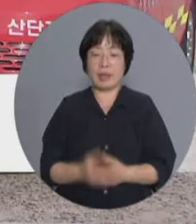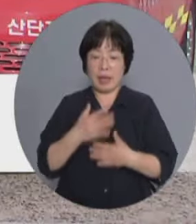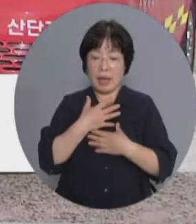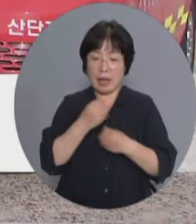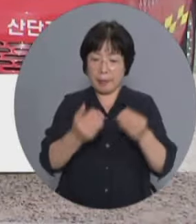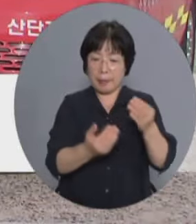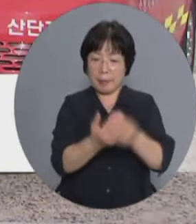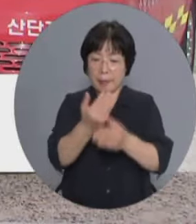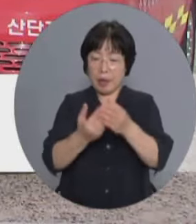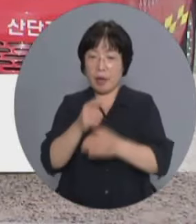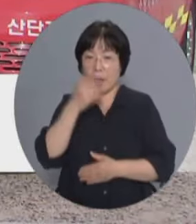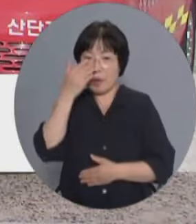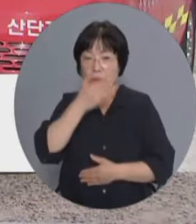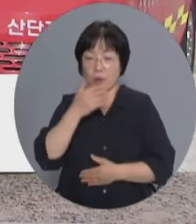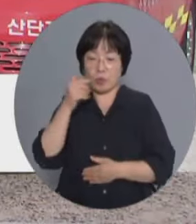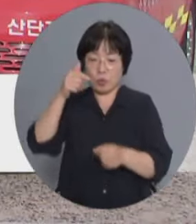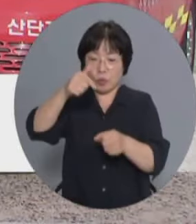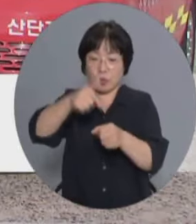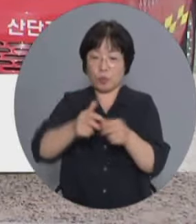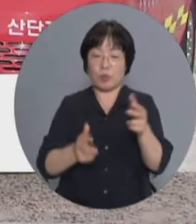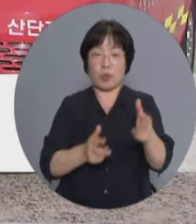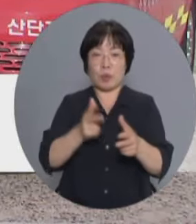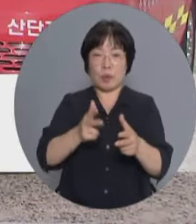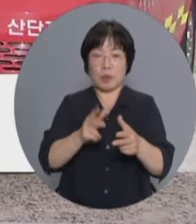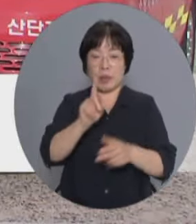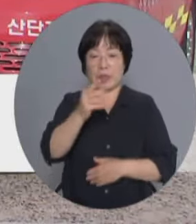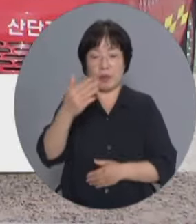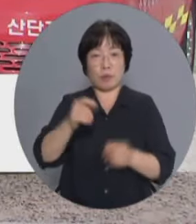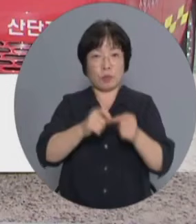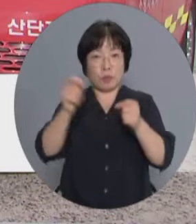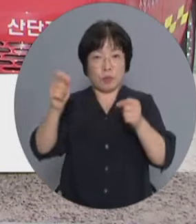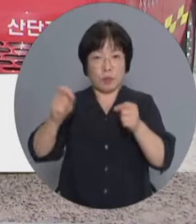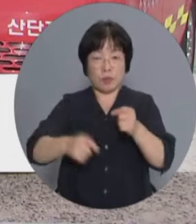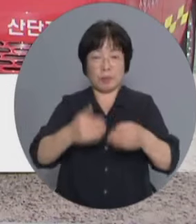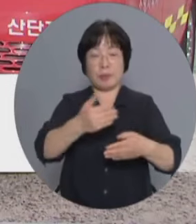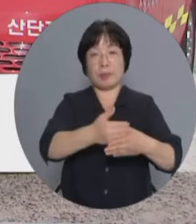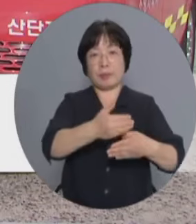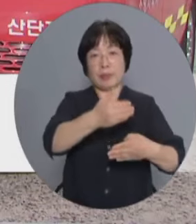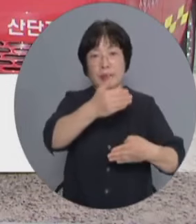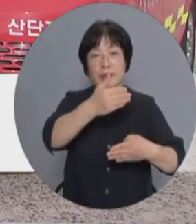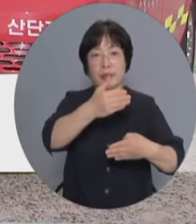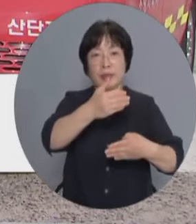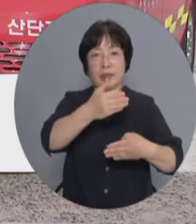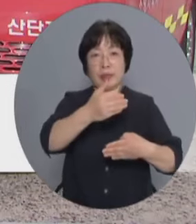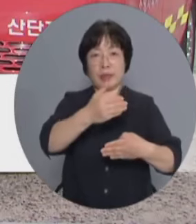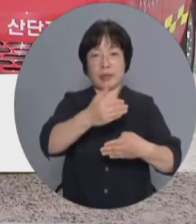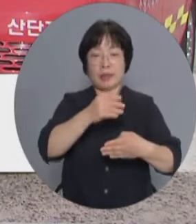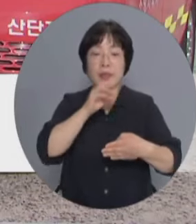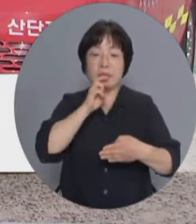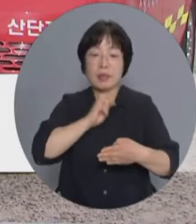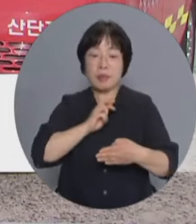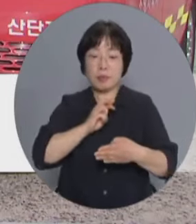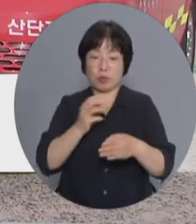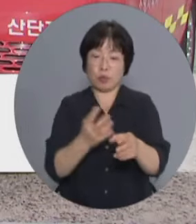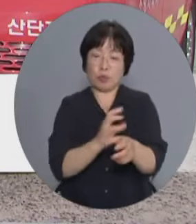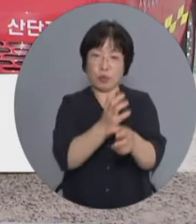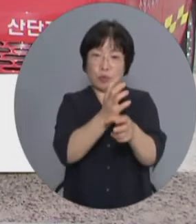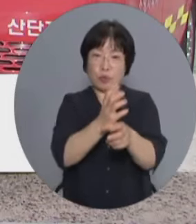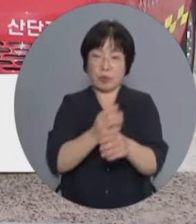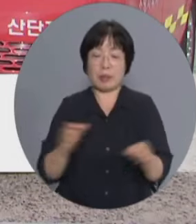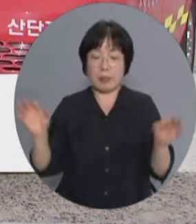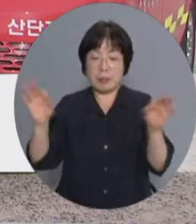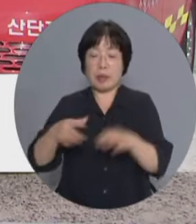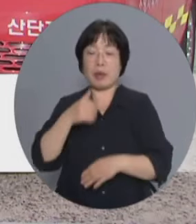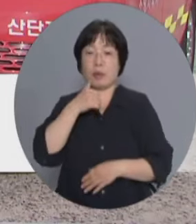안전사고가 잦은 여수 석유화학산단에 소방 출장소가 문을 열었습니다. 30분 가까이 걸리던 출동